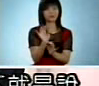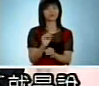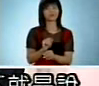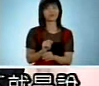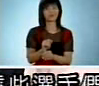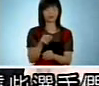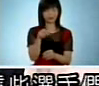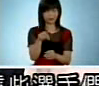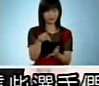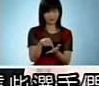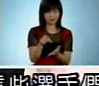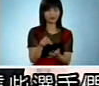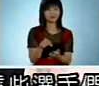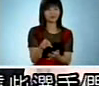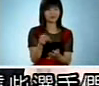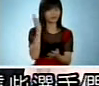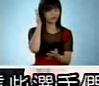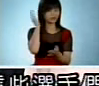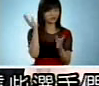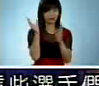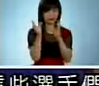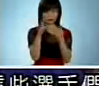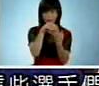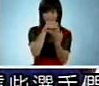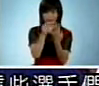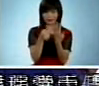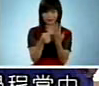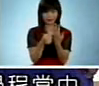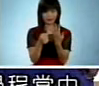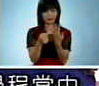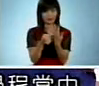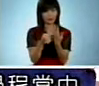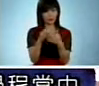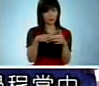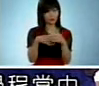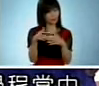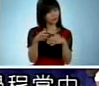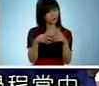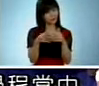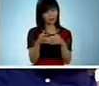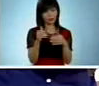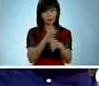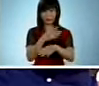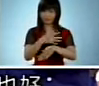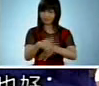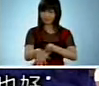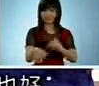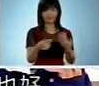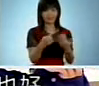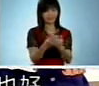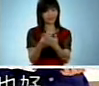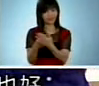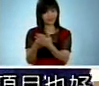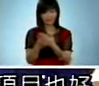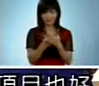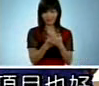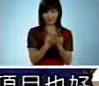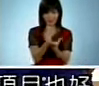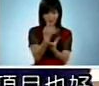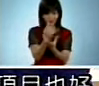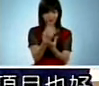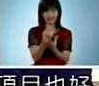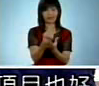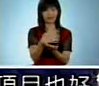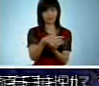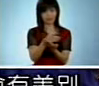想问一下，就说这一次就是听障这些选手们哦，他们在训练的过程当中，当然每一个国家也好，或每一个